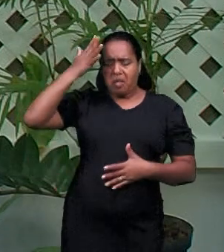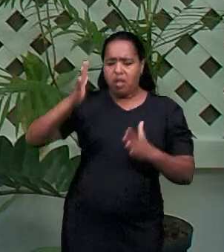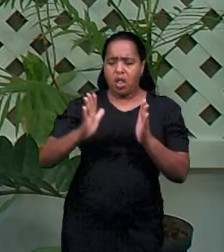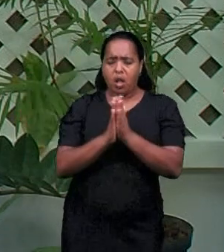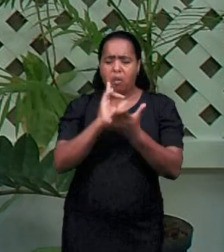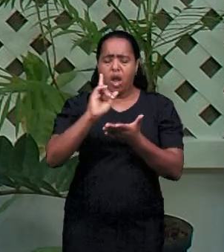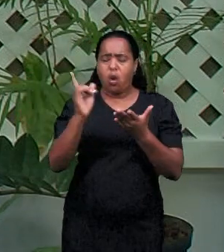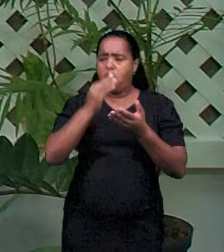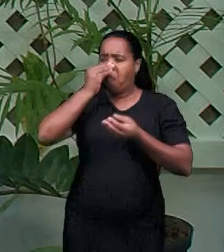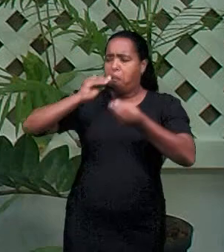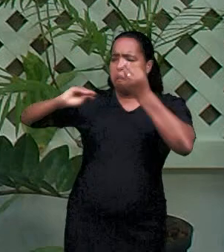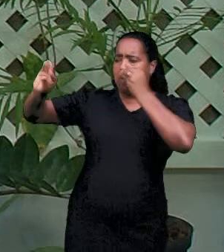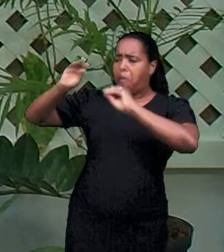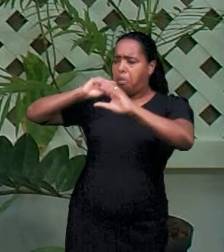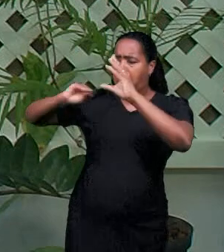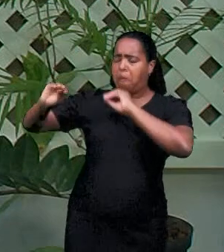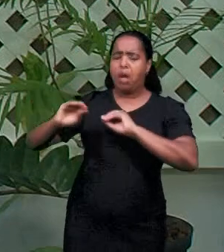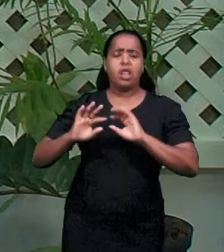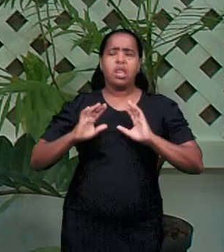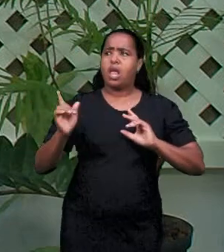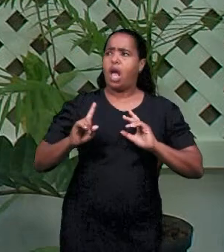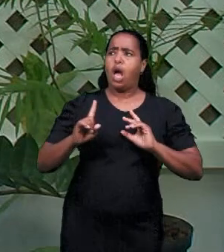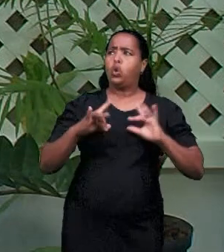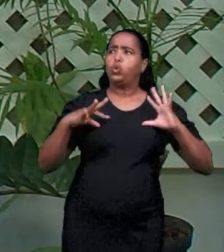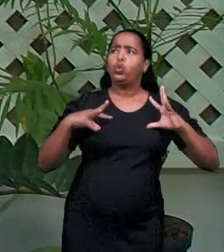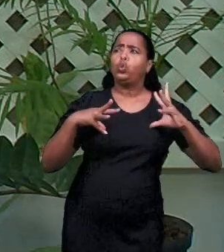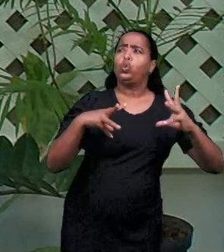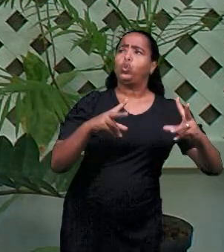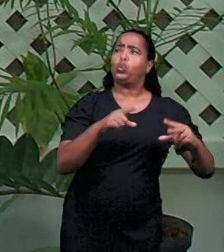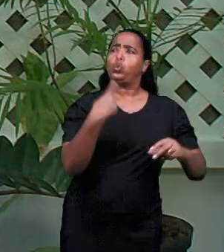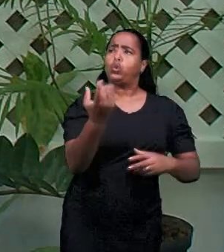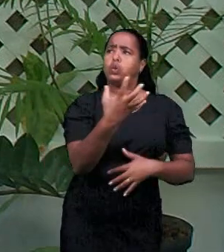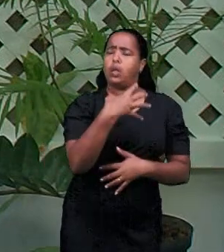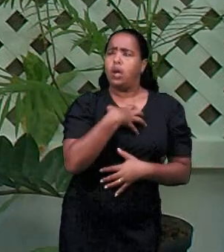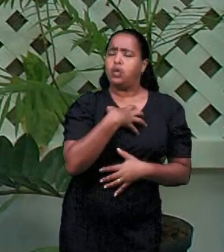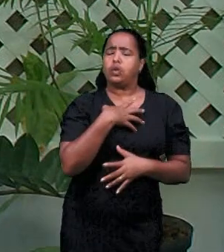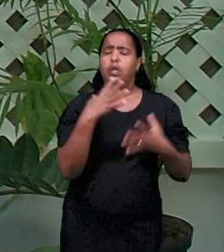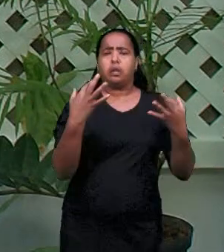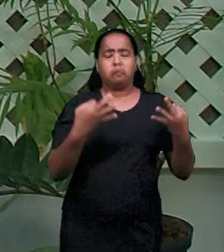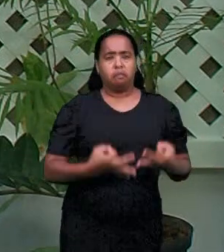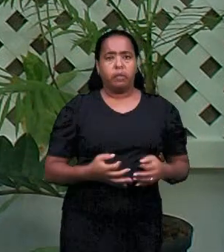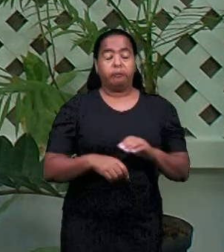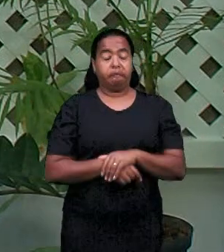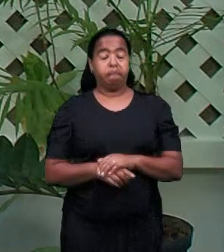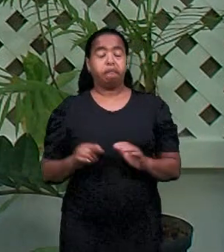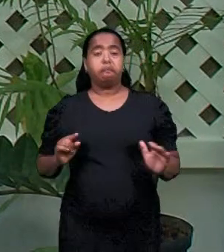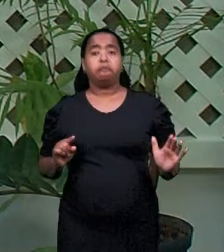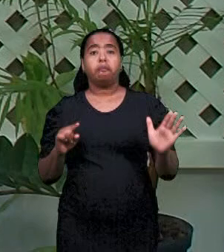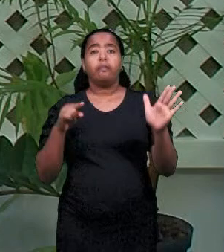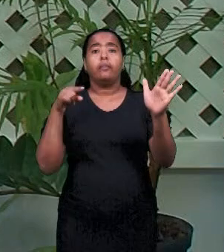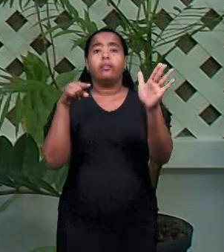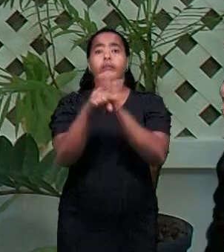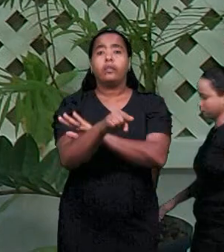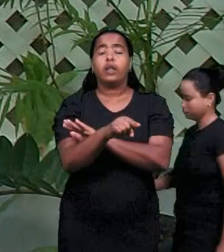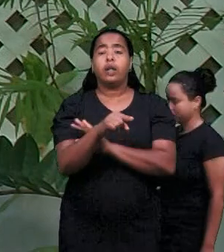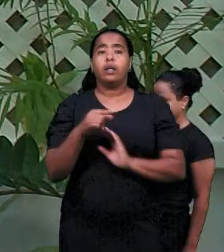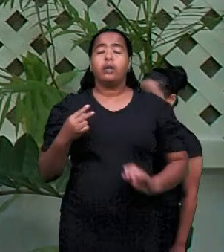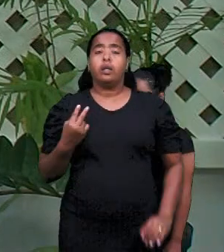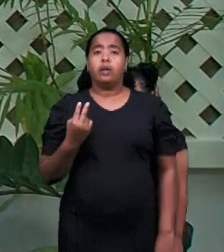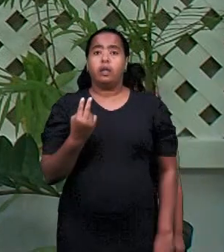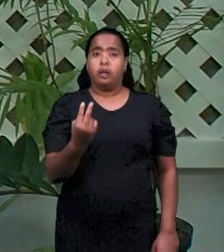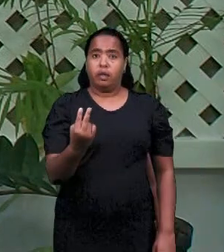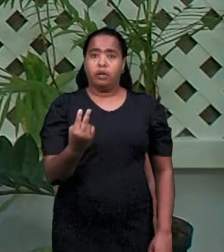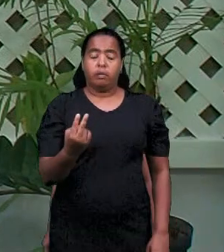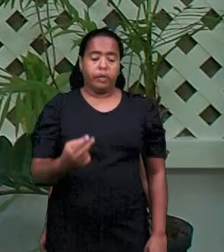tous à notre manière. Tout va bien. Mais regardez bien. La deuxième question, il dit, est